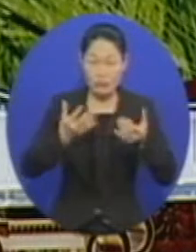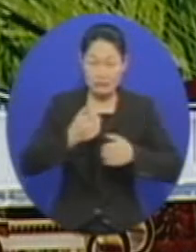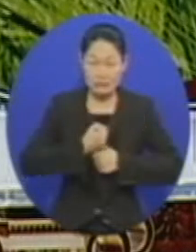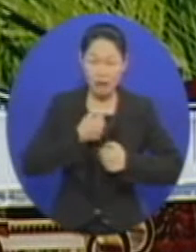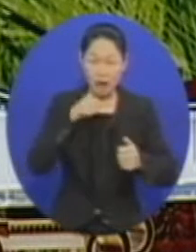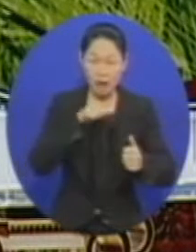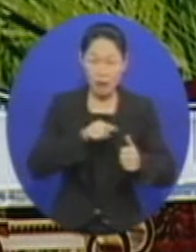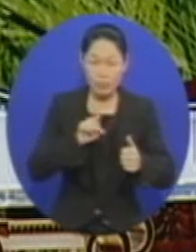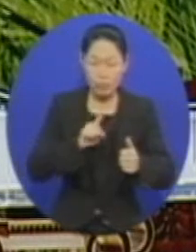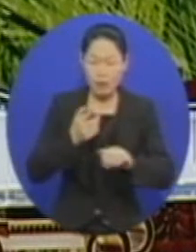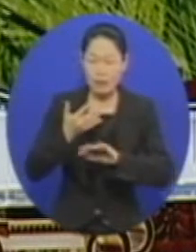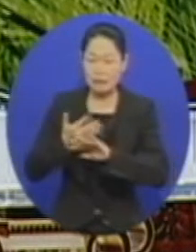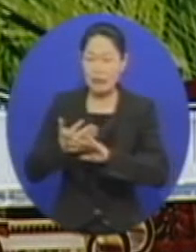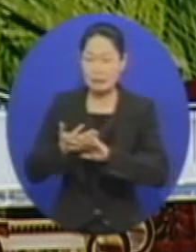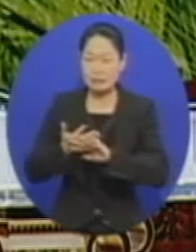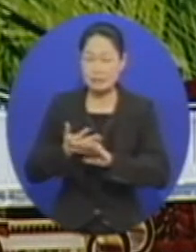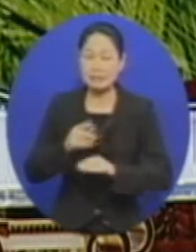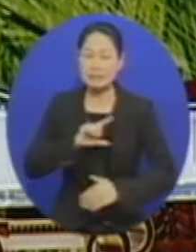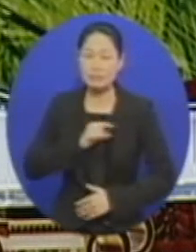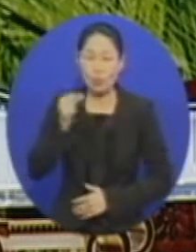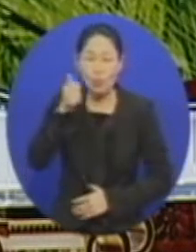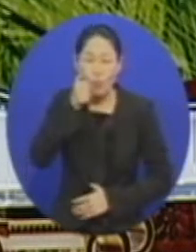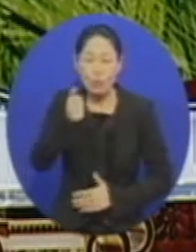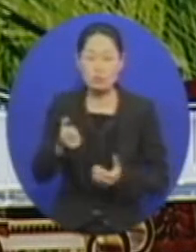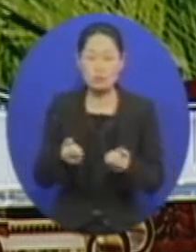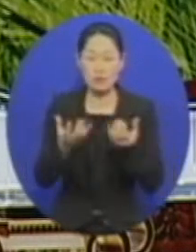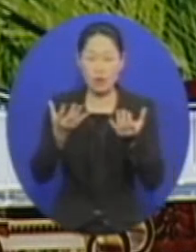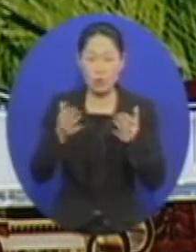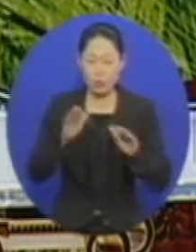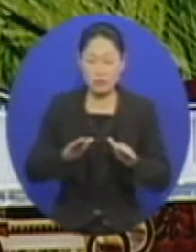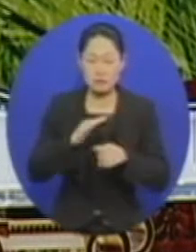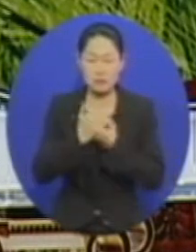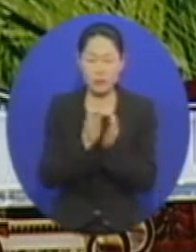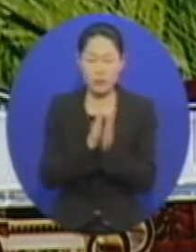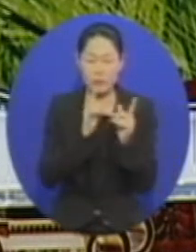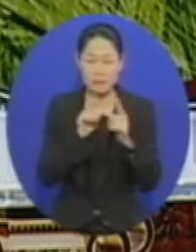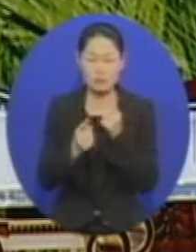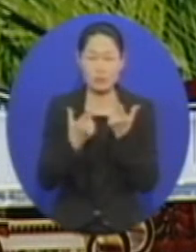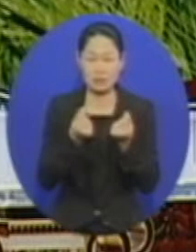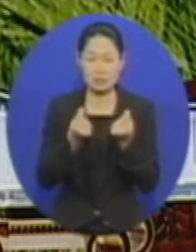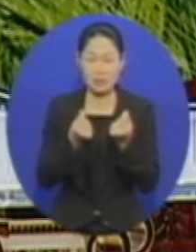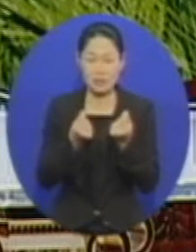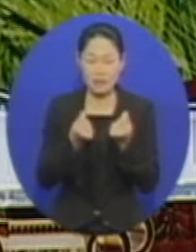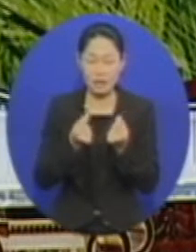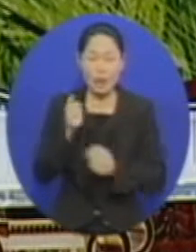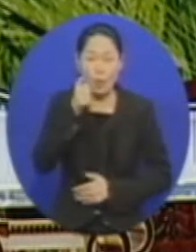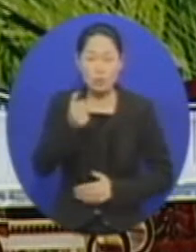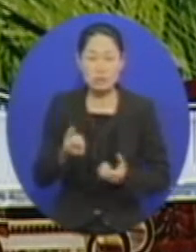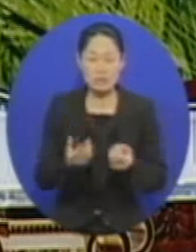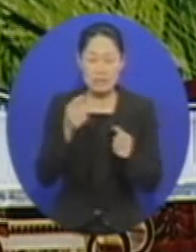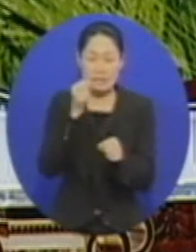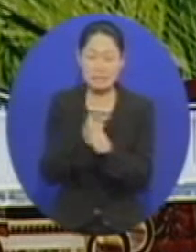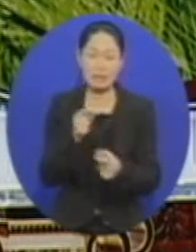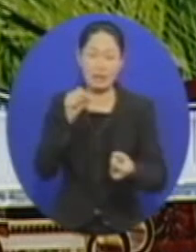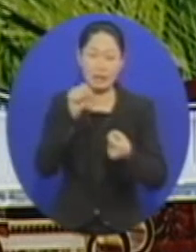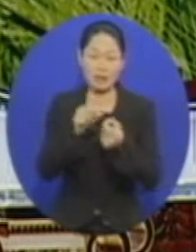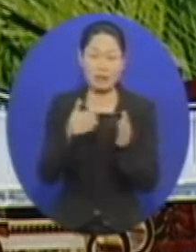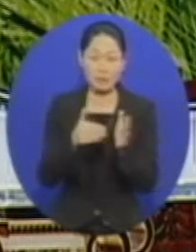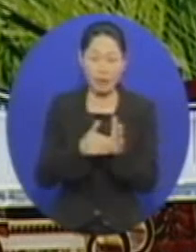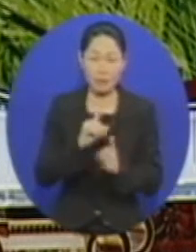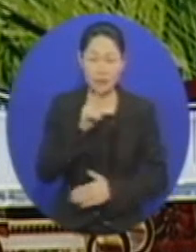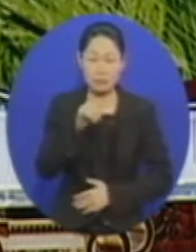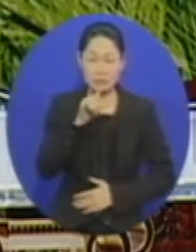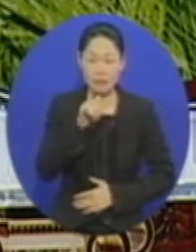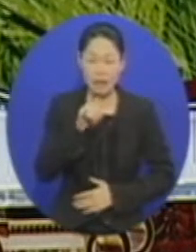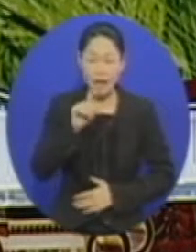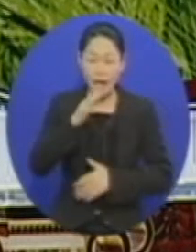절 또 다른 이름인 오순절에 오늘 본문 말씀에 보니까 오신 저리 이미 이름의 하나님이 이